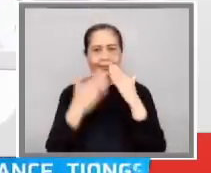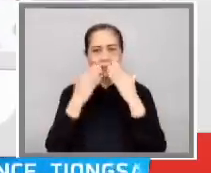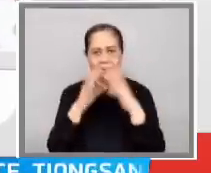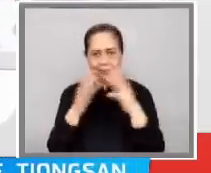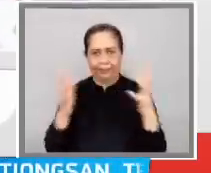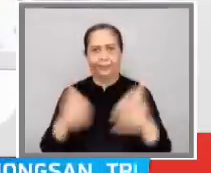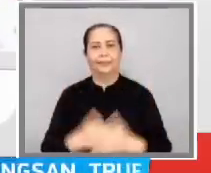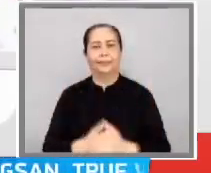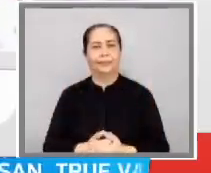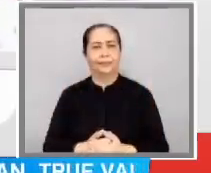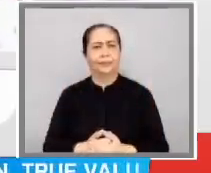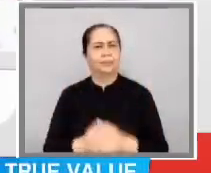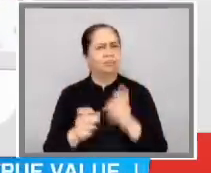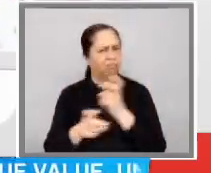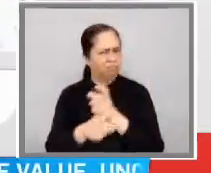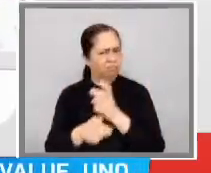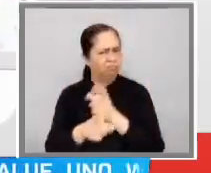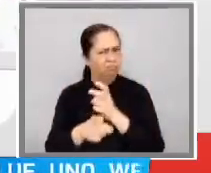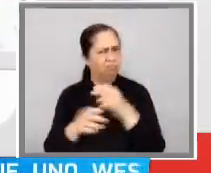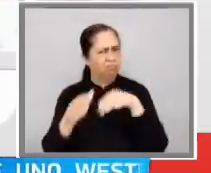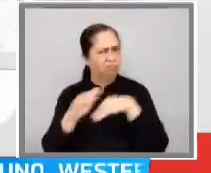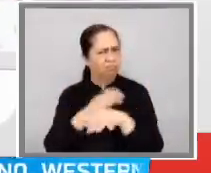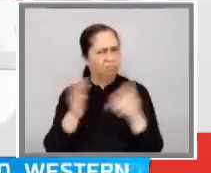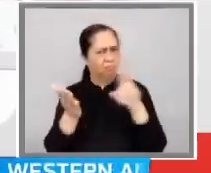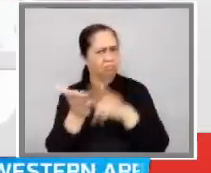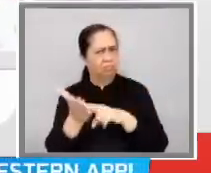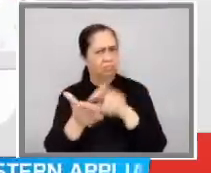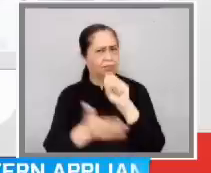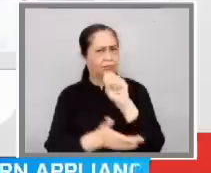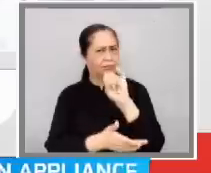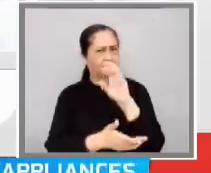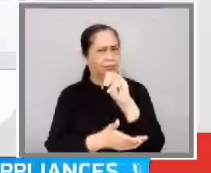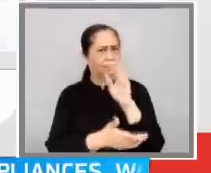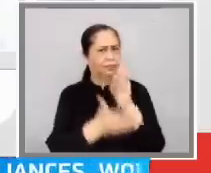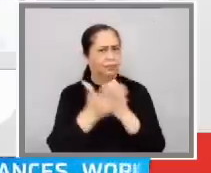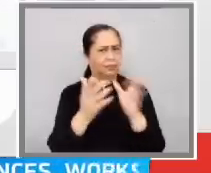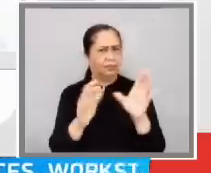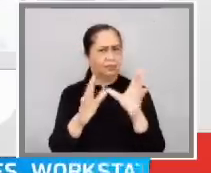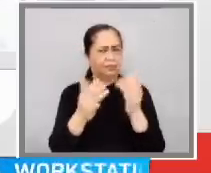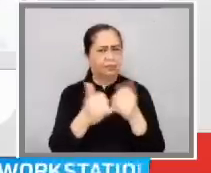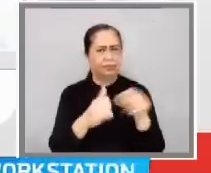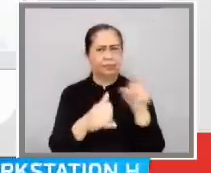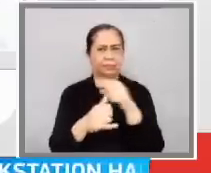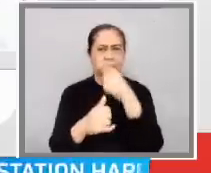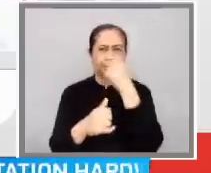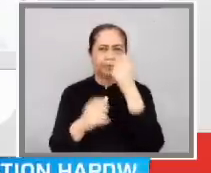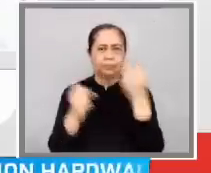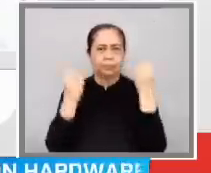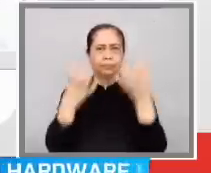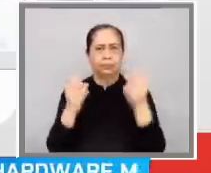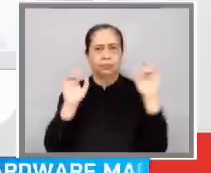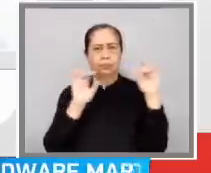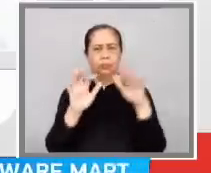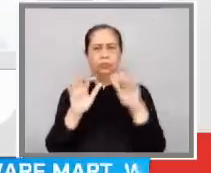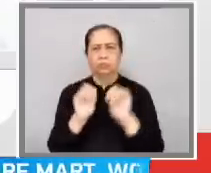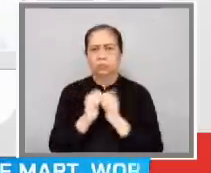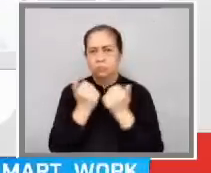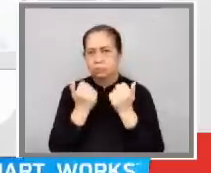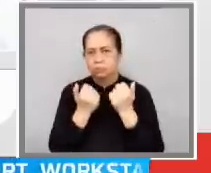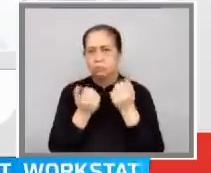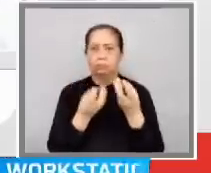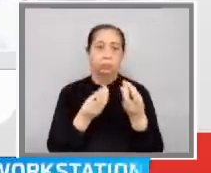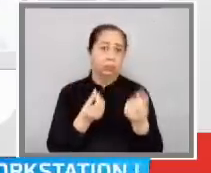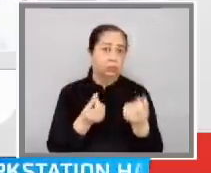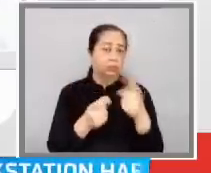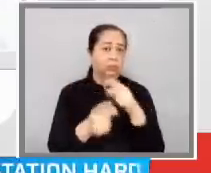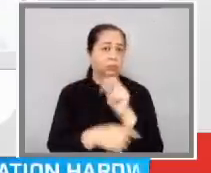Opo, pahirapan po yung pag-rehistro ng SIM ng ilang telco subscribers ngayong araw. Karamihan dito ay dahil sa volume. Paano po itututugunan ng